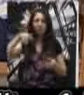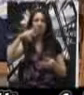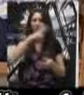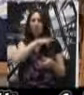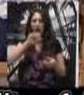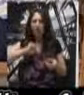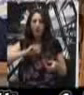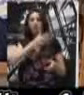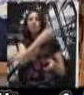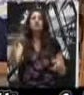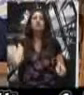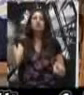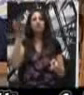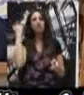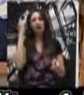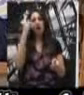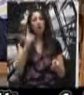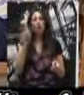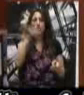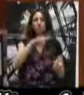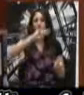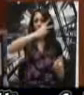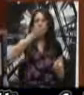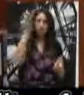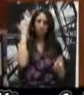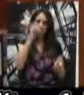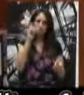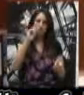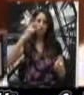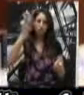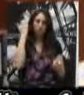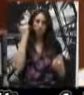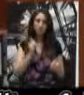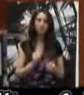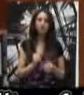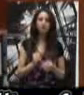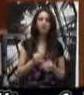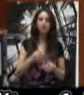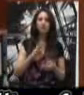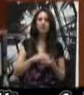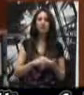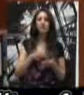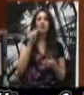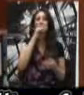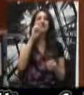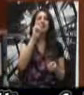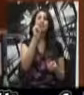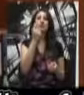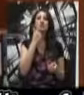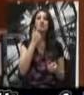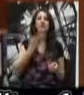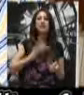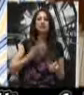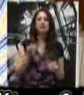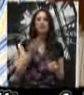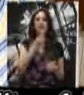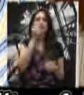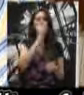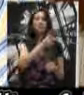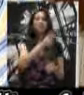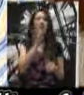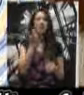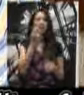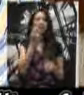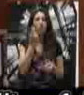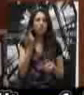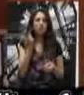خارجة أول 12. أول 12؟ كنت أنا وهي. عيلة عندها 25 سنة. والمبلغ اللي عليك